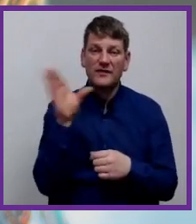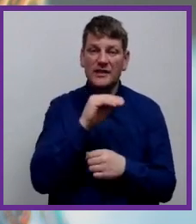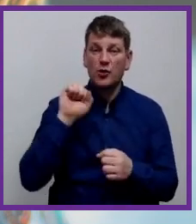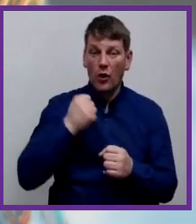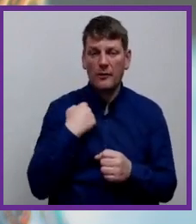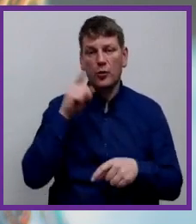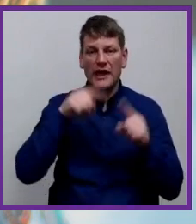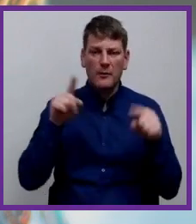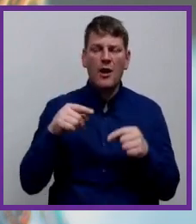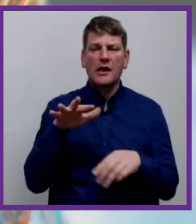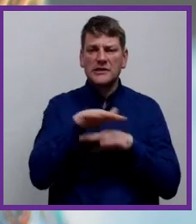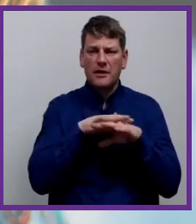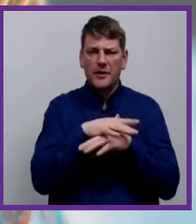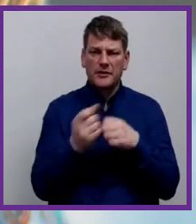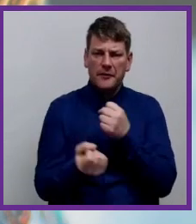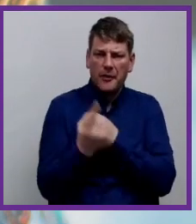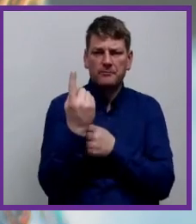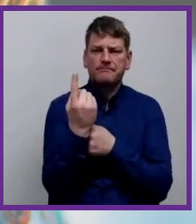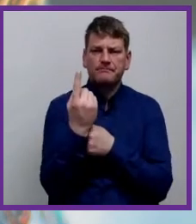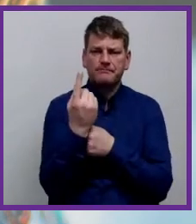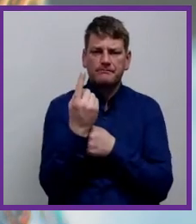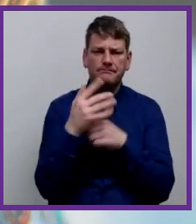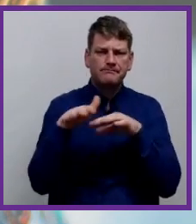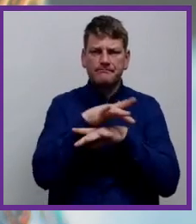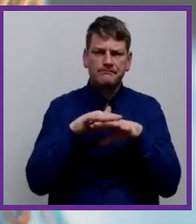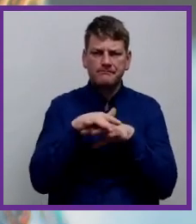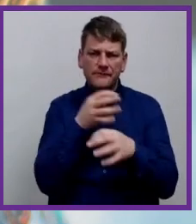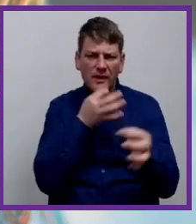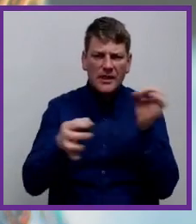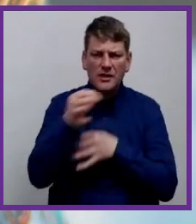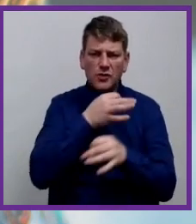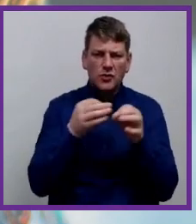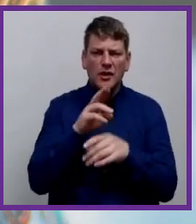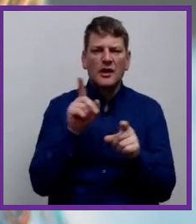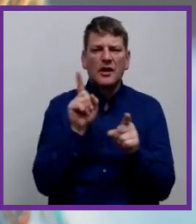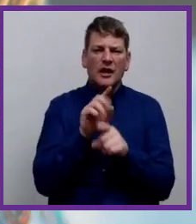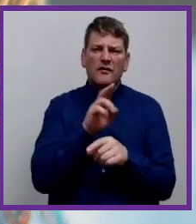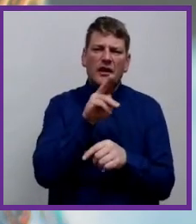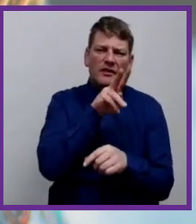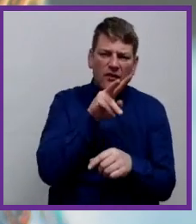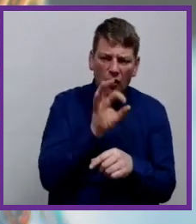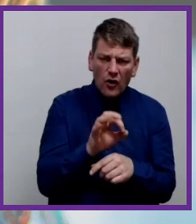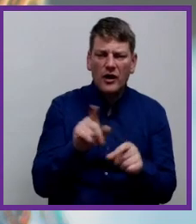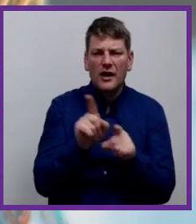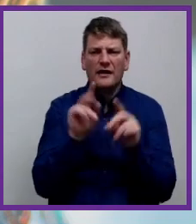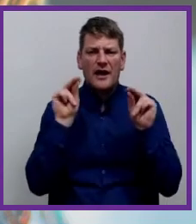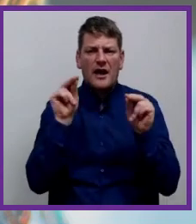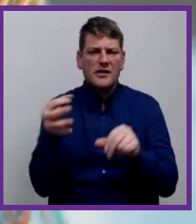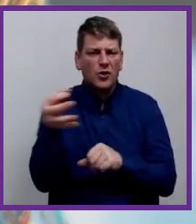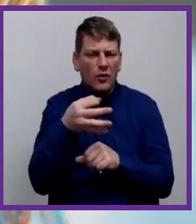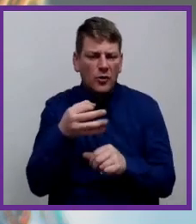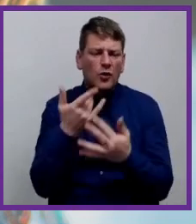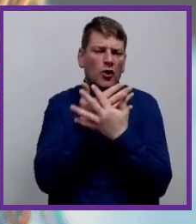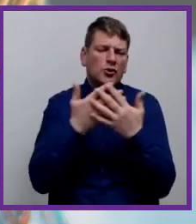ir pa laikam sabiedrībā uzvirmo kaislīgas diskusijas gan no NVO, gan no reliģiskām organizācijām, no